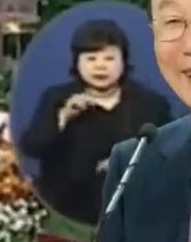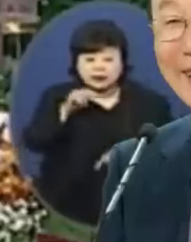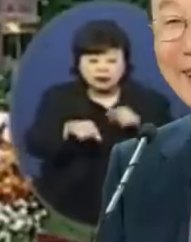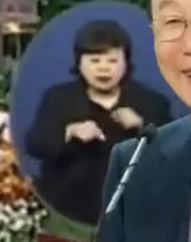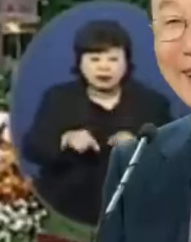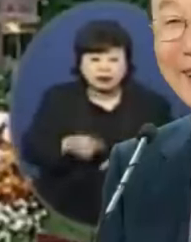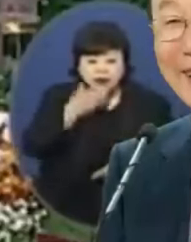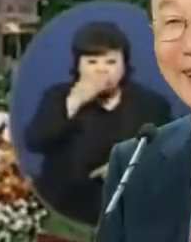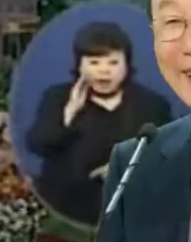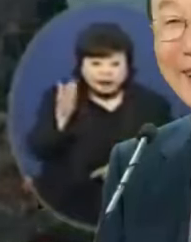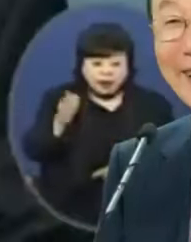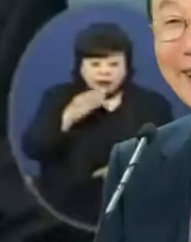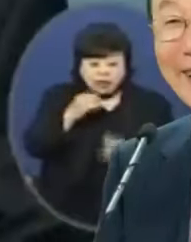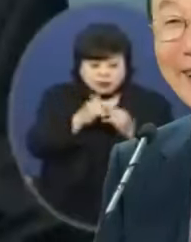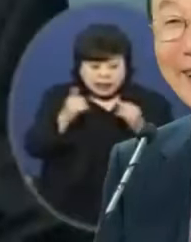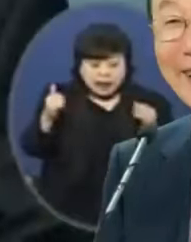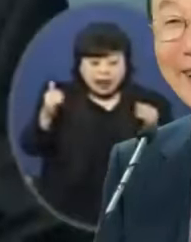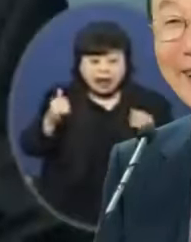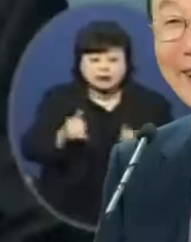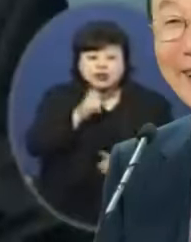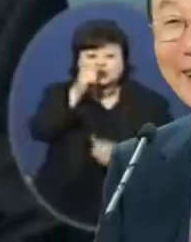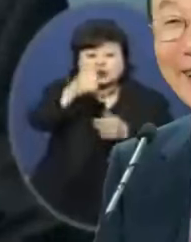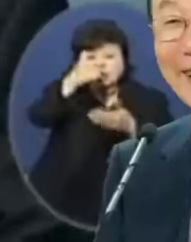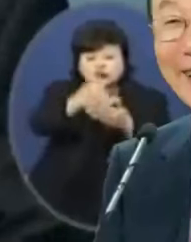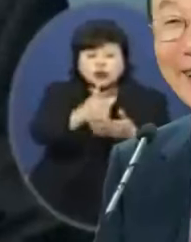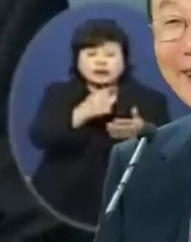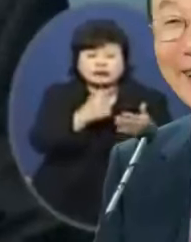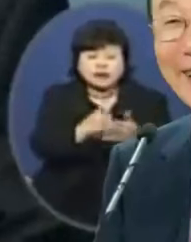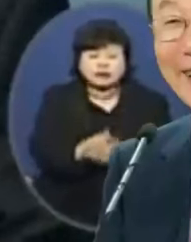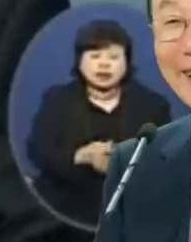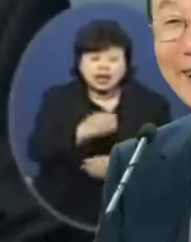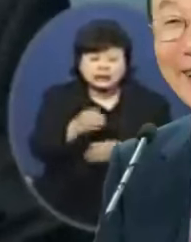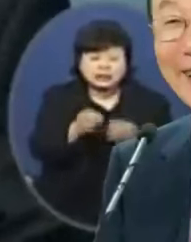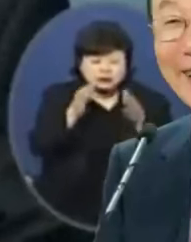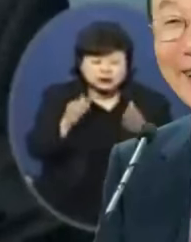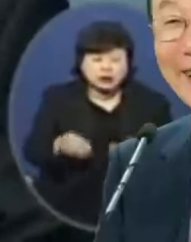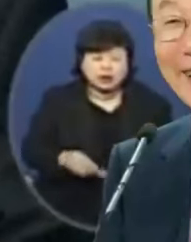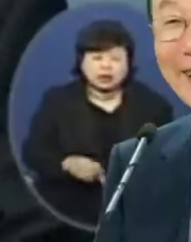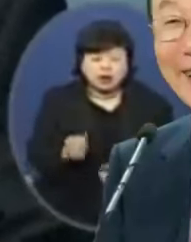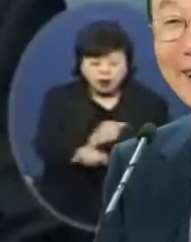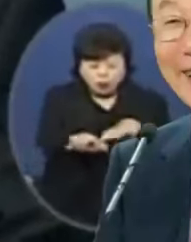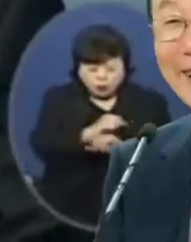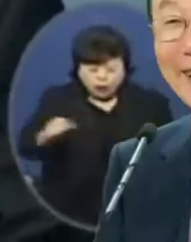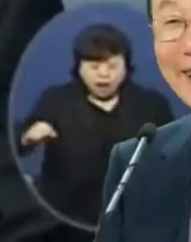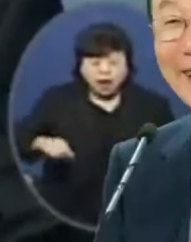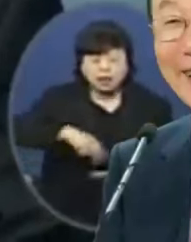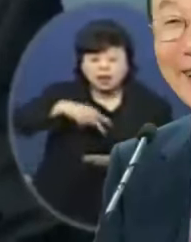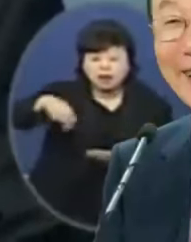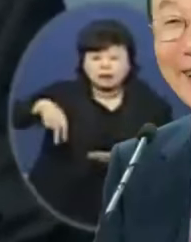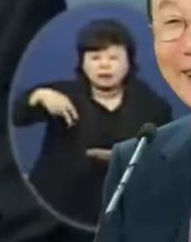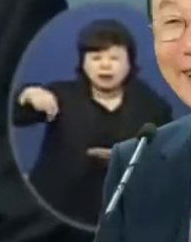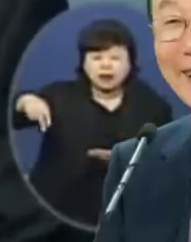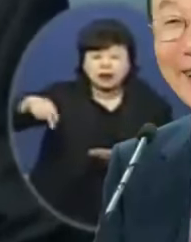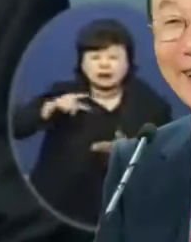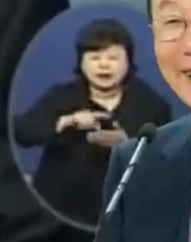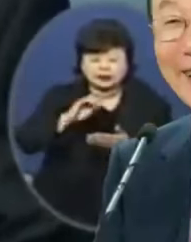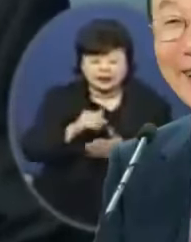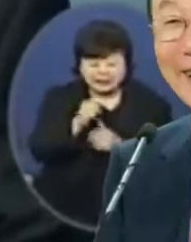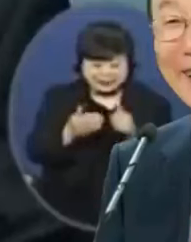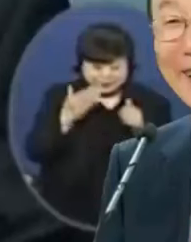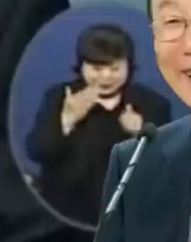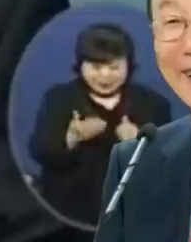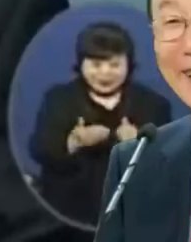말했습니다. 이스라엘 백성이 조상의 죄 때문에 40년 동안 광야에서 방황하다가 때가 오면